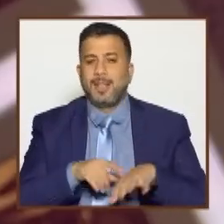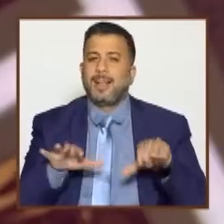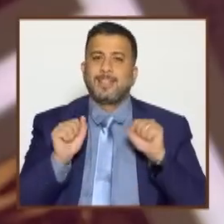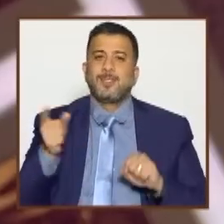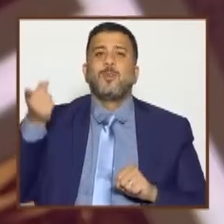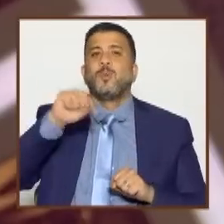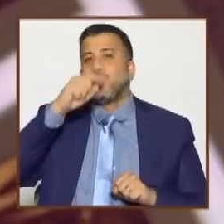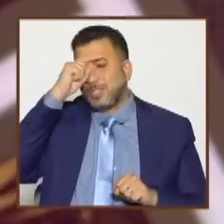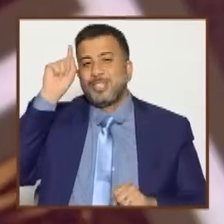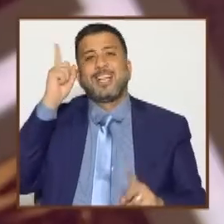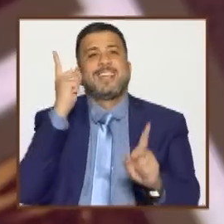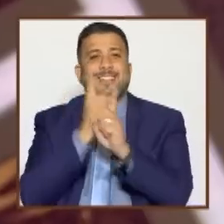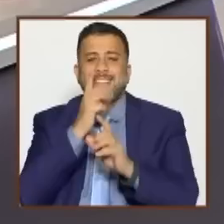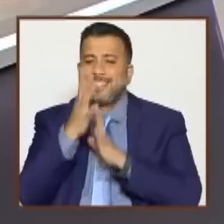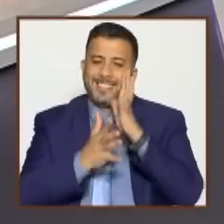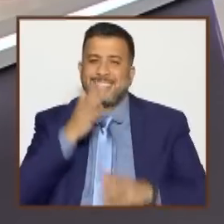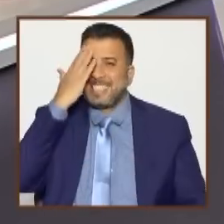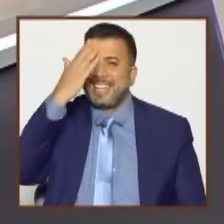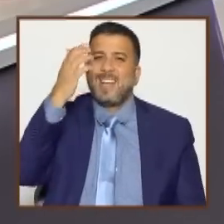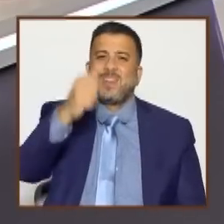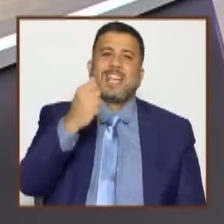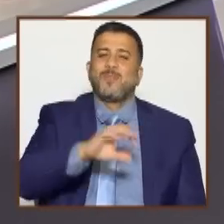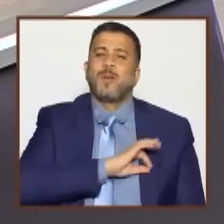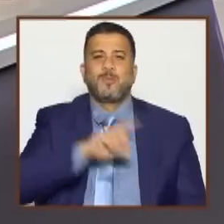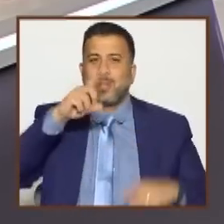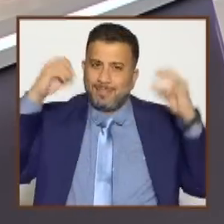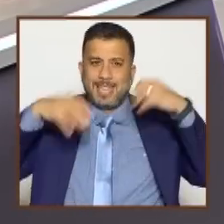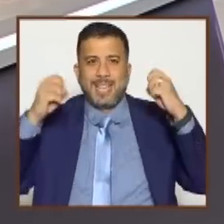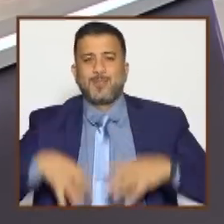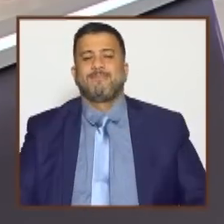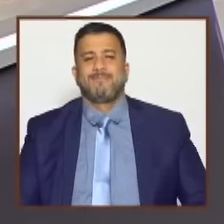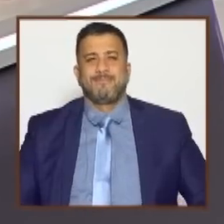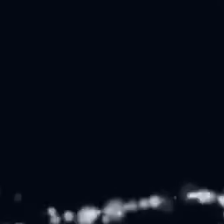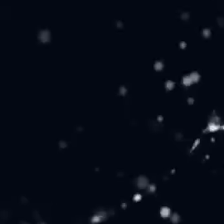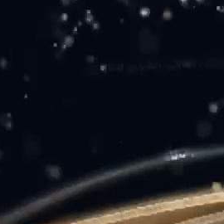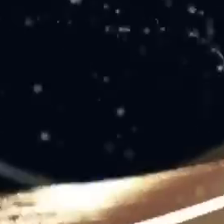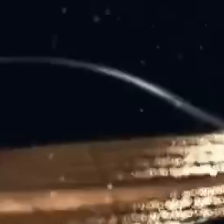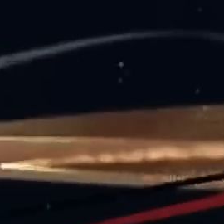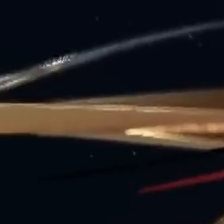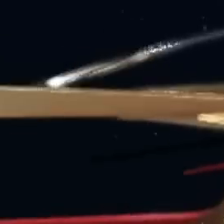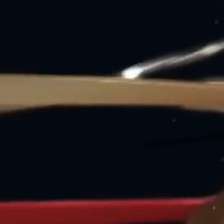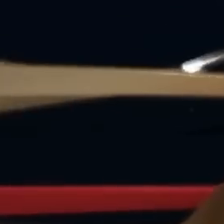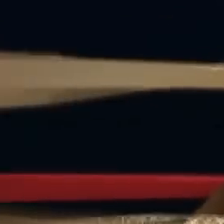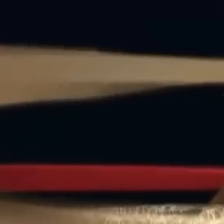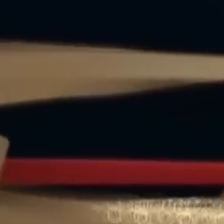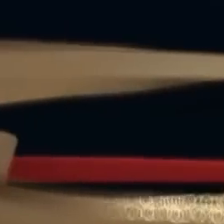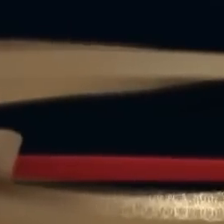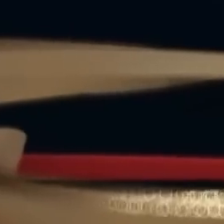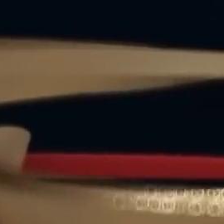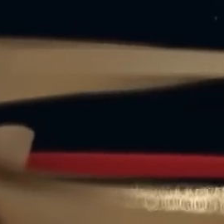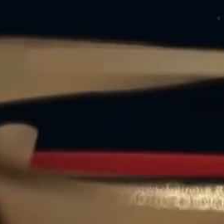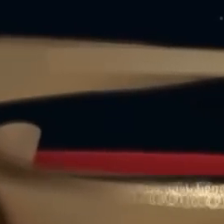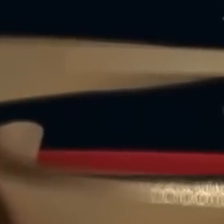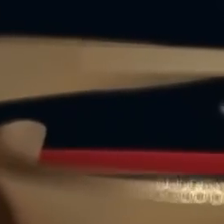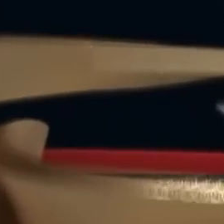البرنامج. ألتقيكم غدا على خير بحول الله، والسلام عليكم ورحمة الله وبركاته. فاسألوا أهل